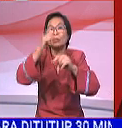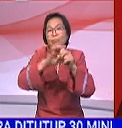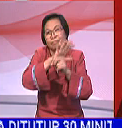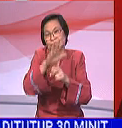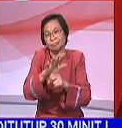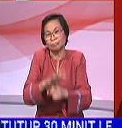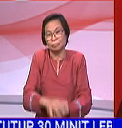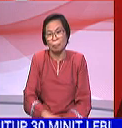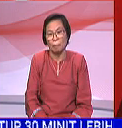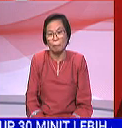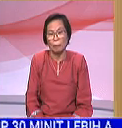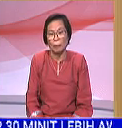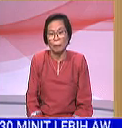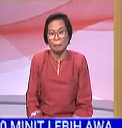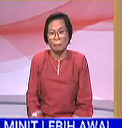Tobi 19